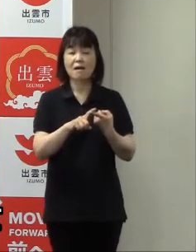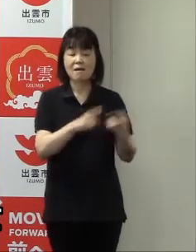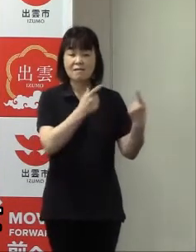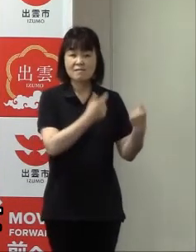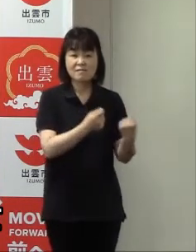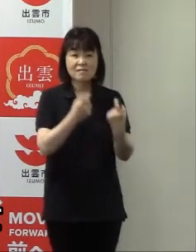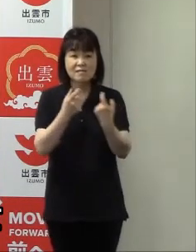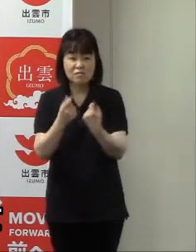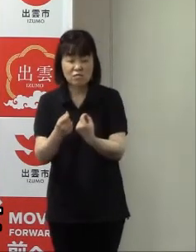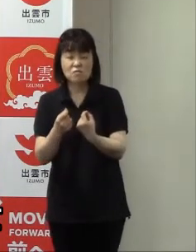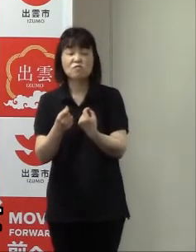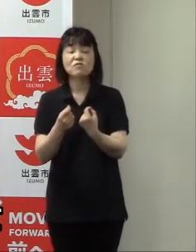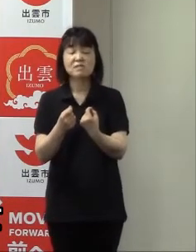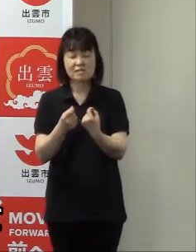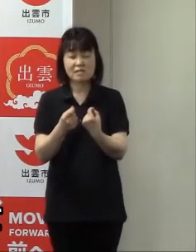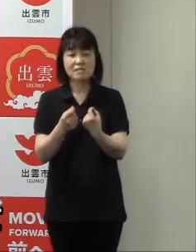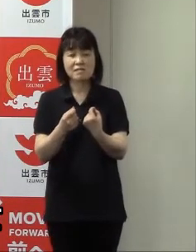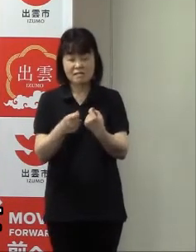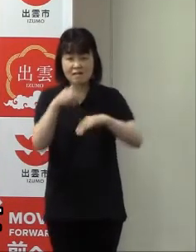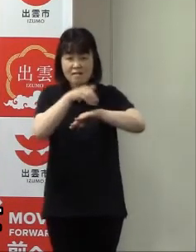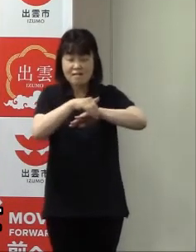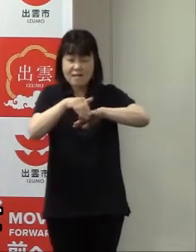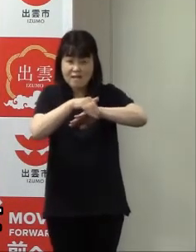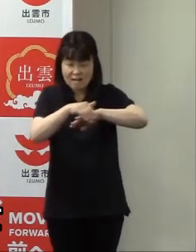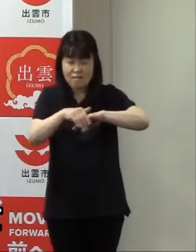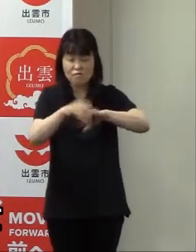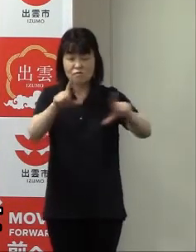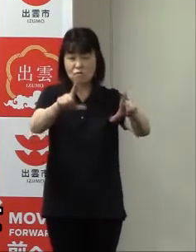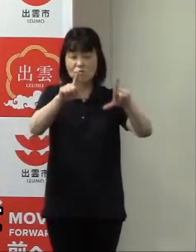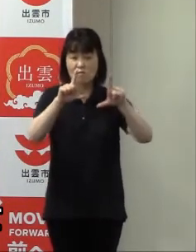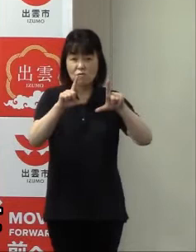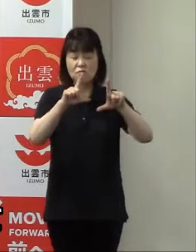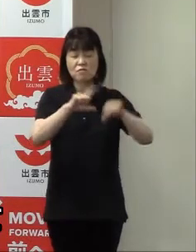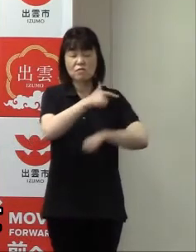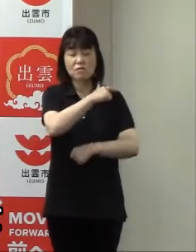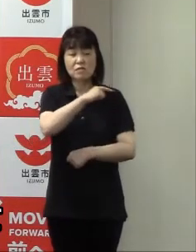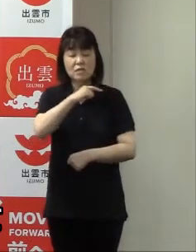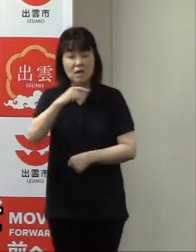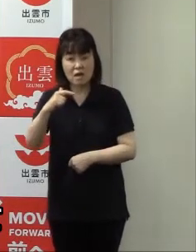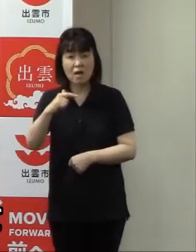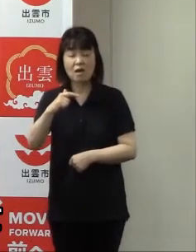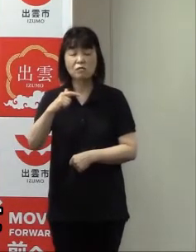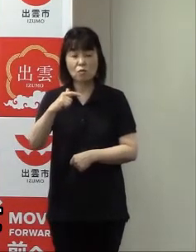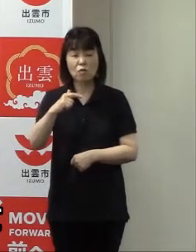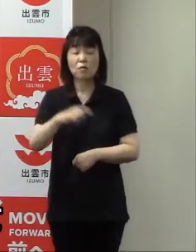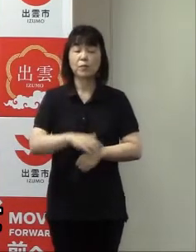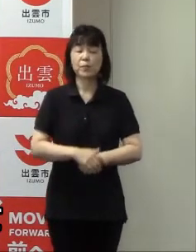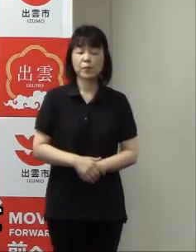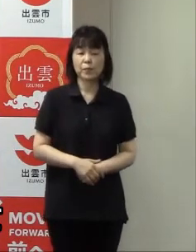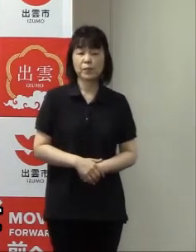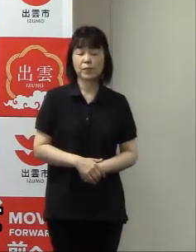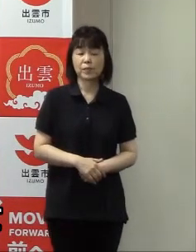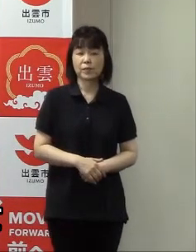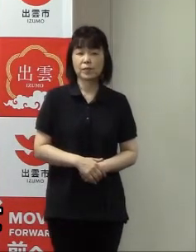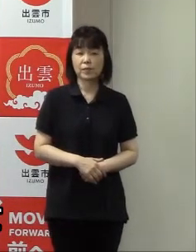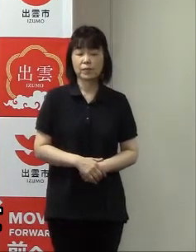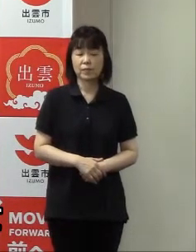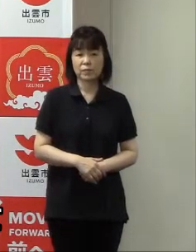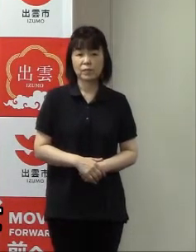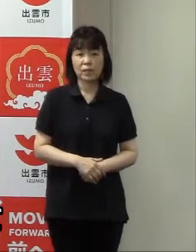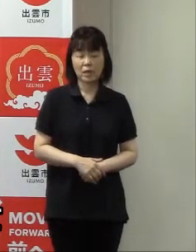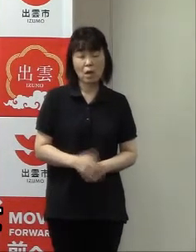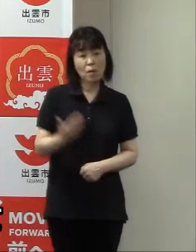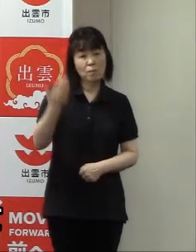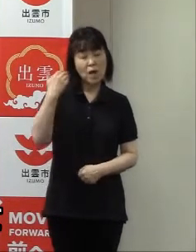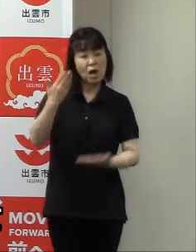措置要求であったりとか、計画の報告ということに関しては、若干のその前進